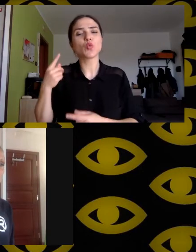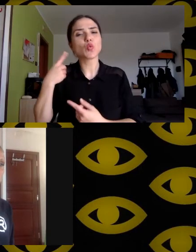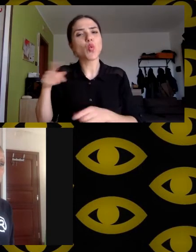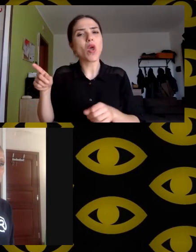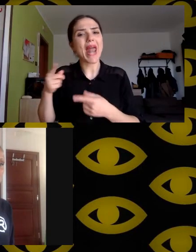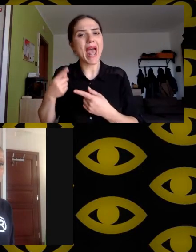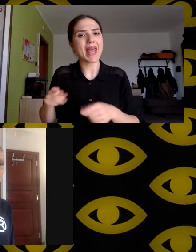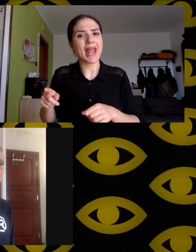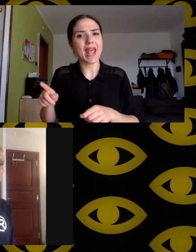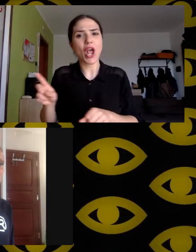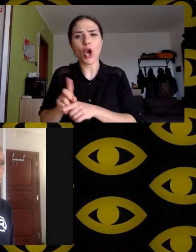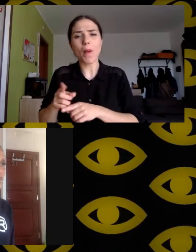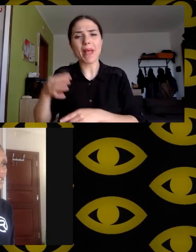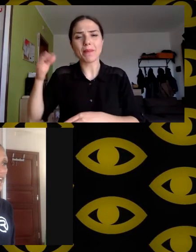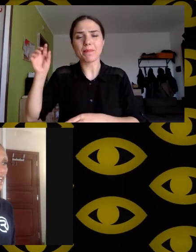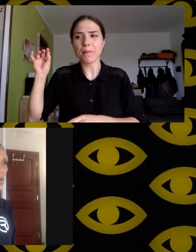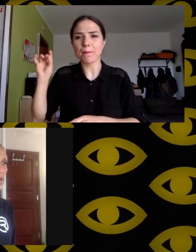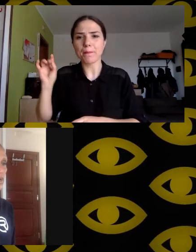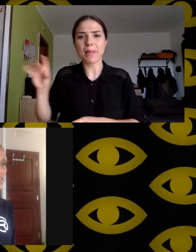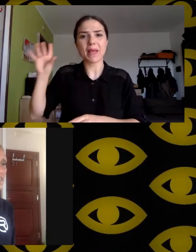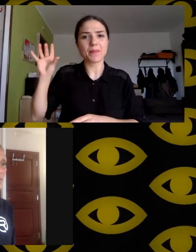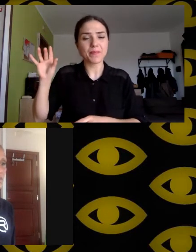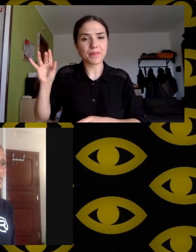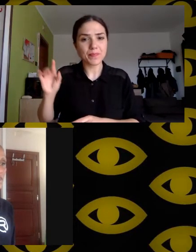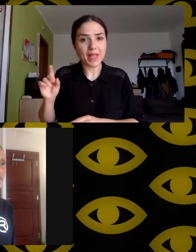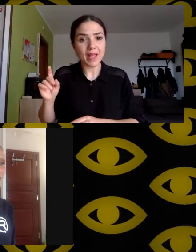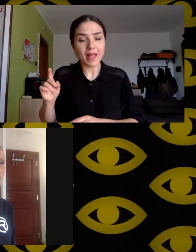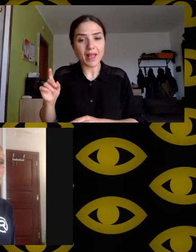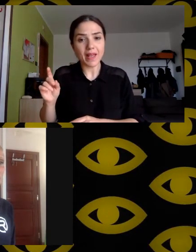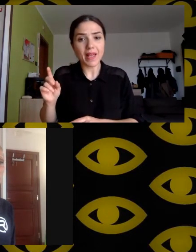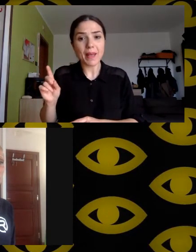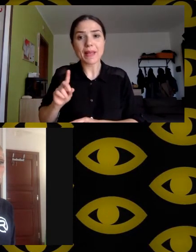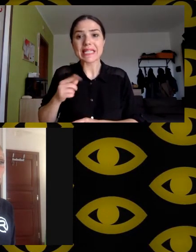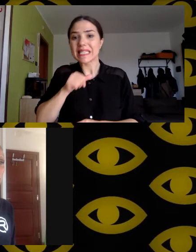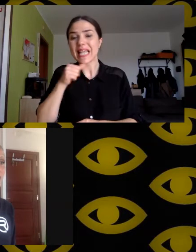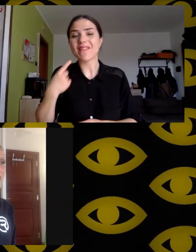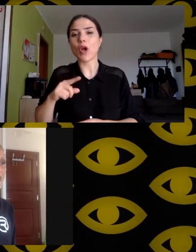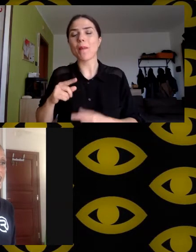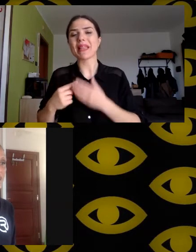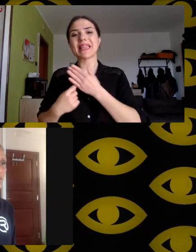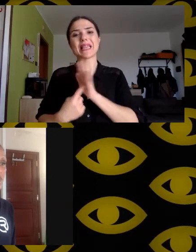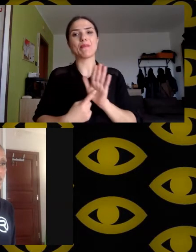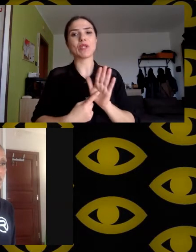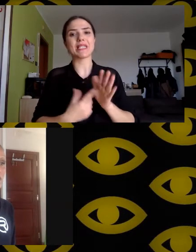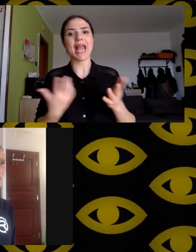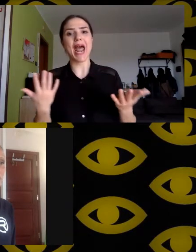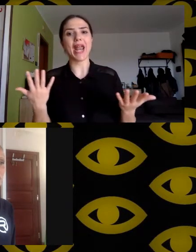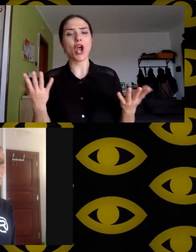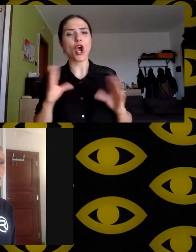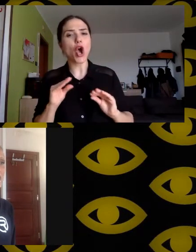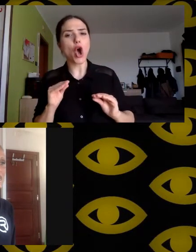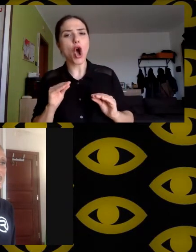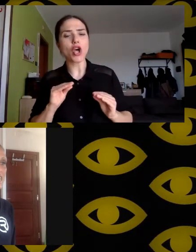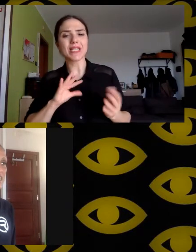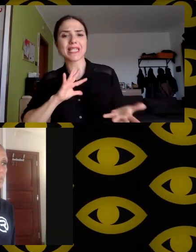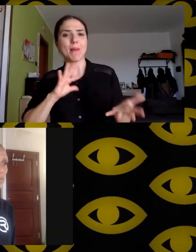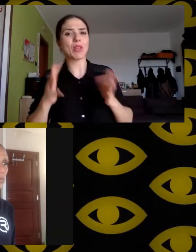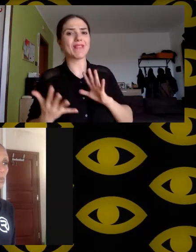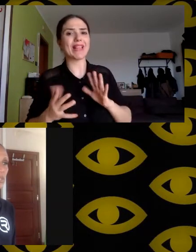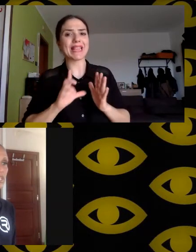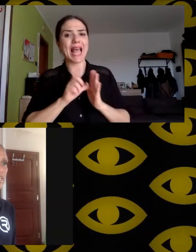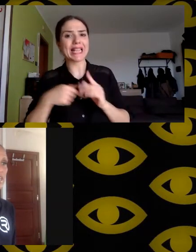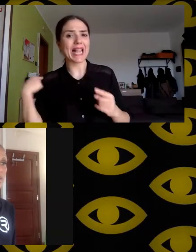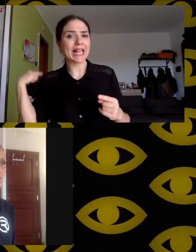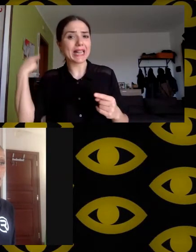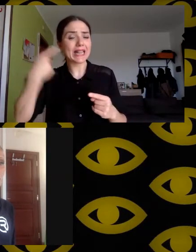ci permette di dimostrare quello che siamo diventati nel tempo. E non c'è cosa che ti insegna di